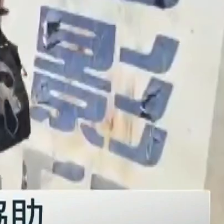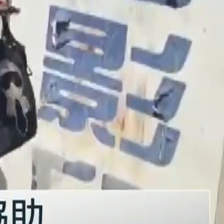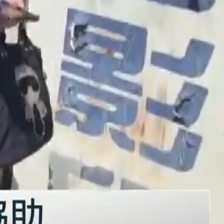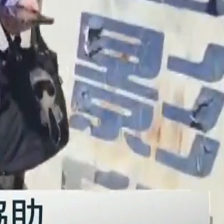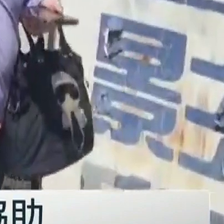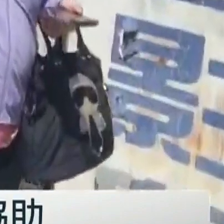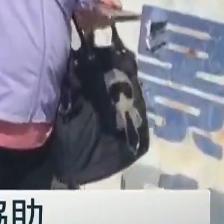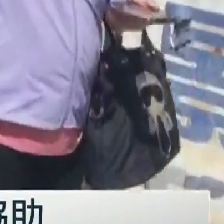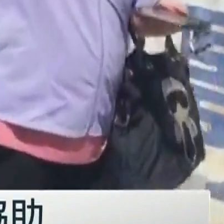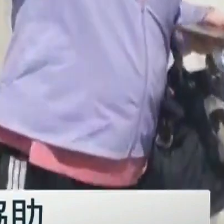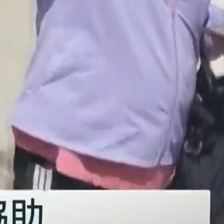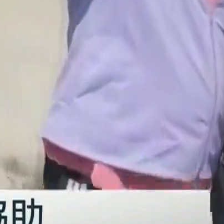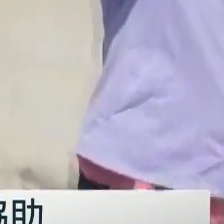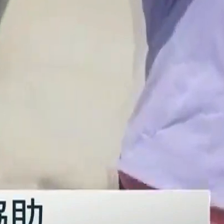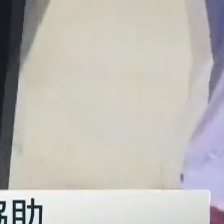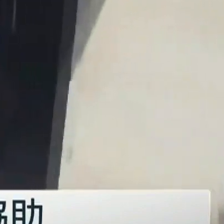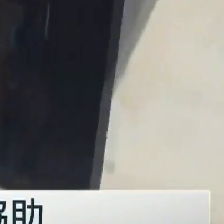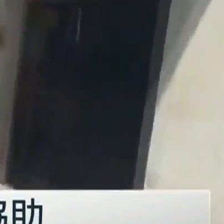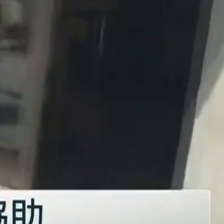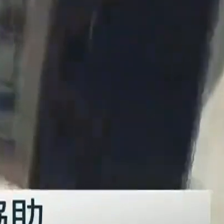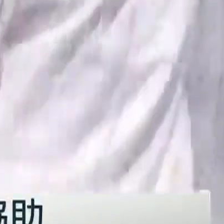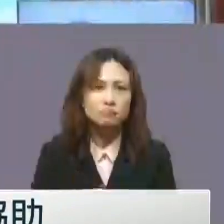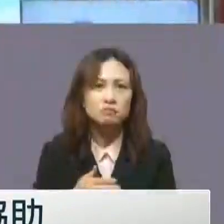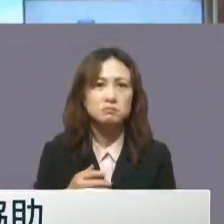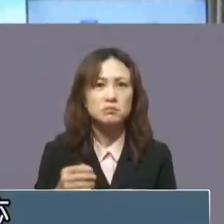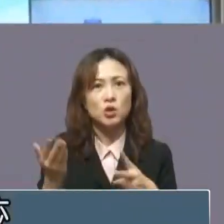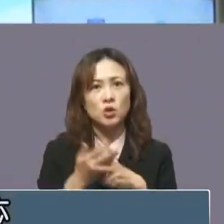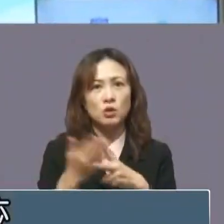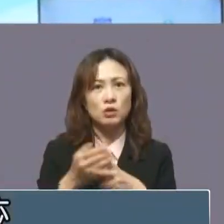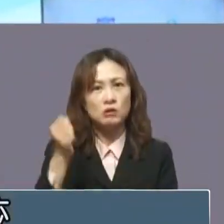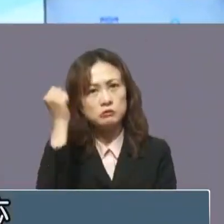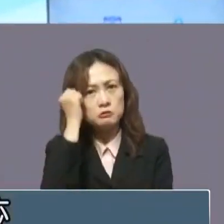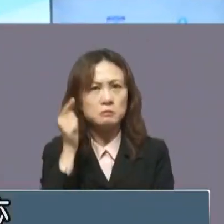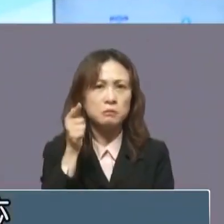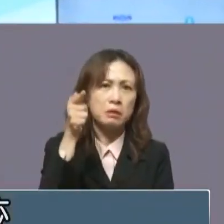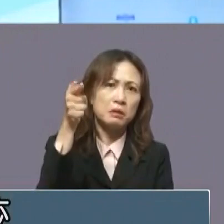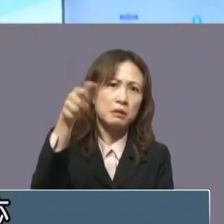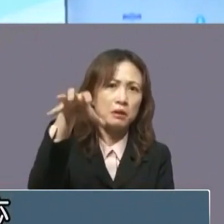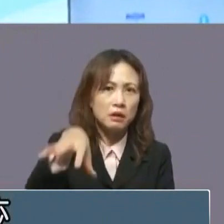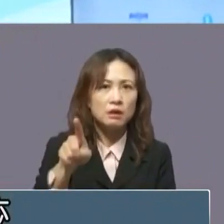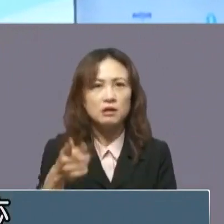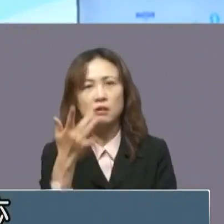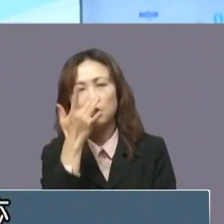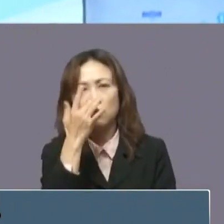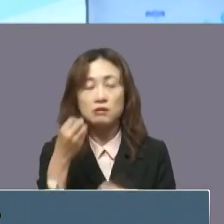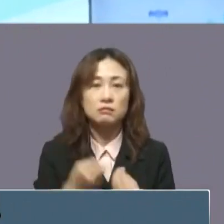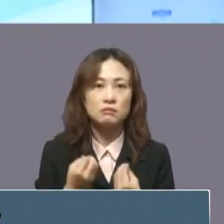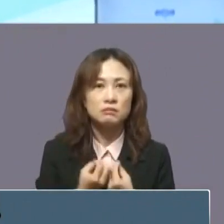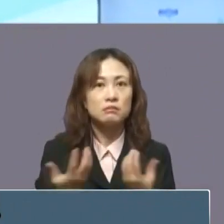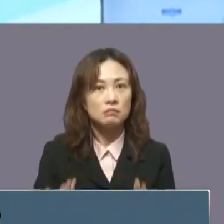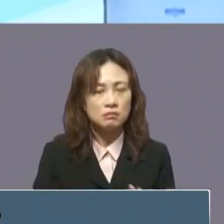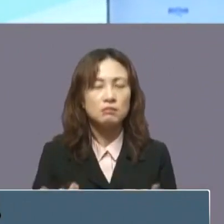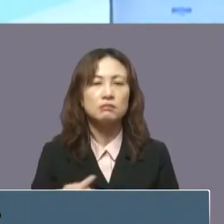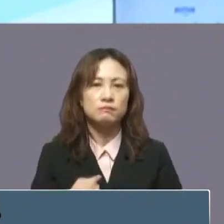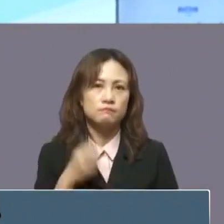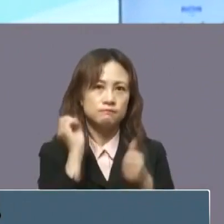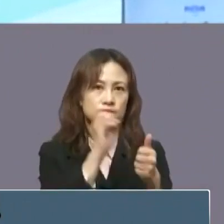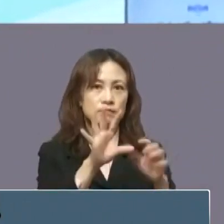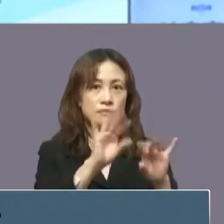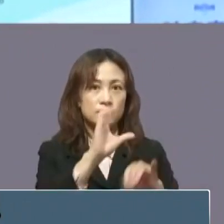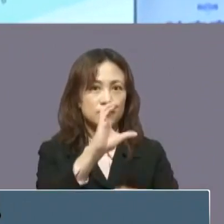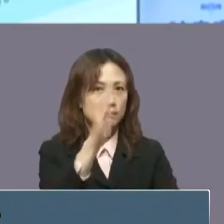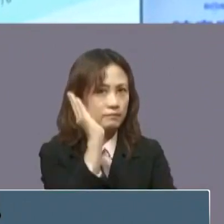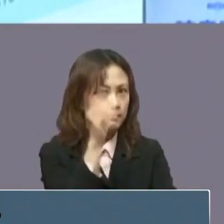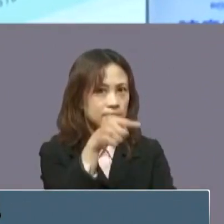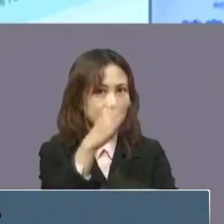长，教育部也将安排协助申请资源。 我们今天也协请地方政府的学校，因为这个也有希望能够